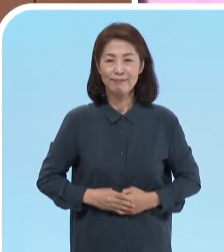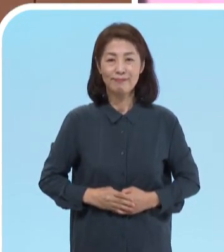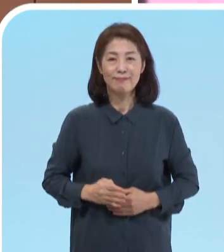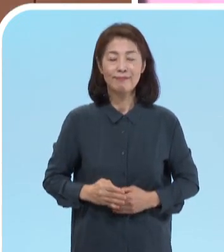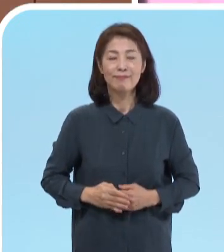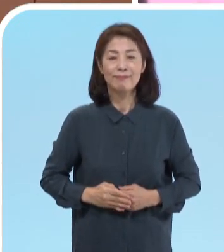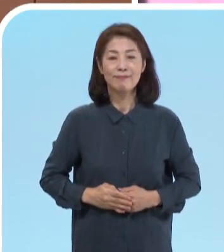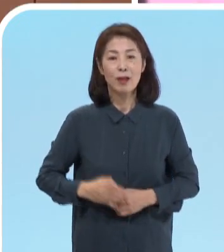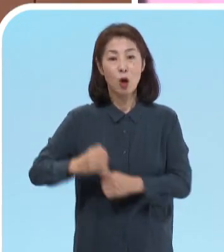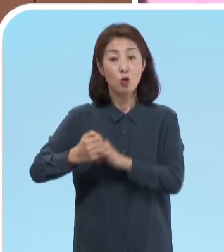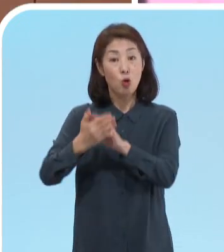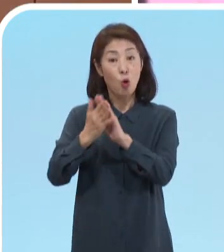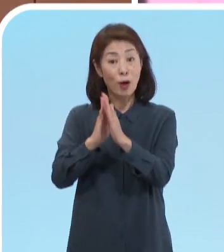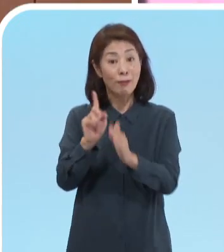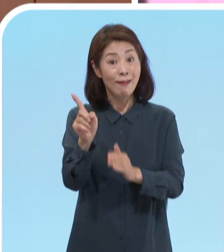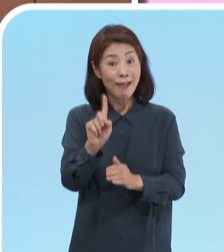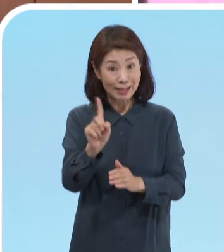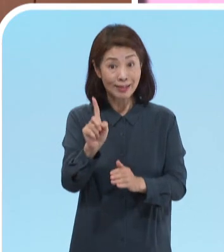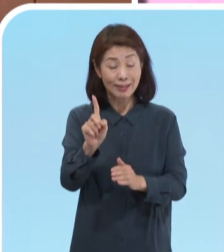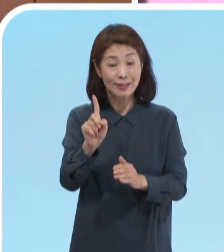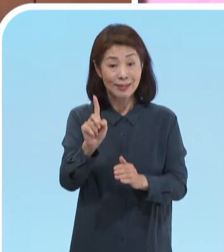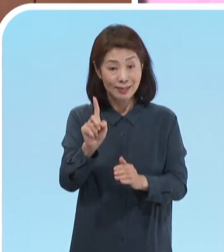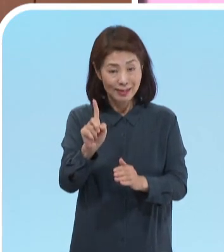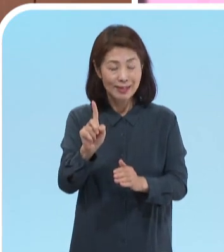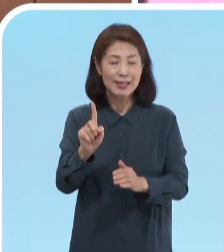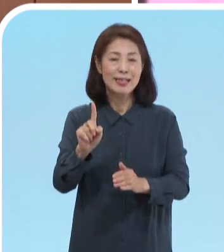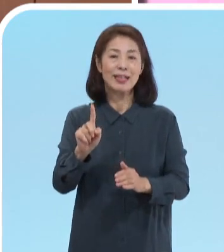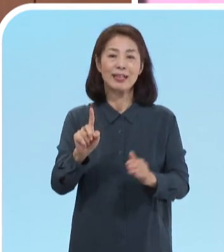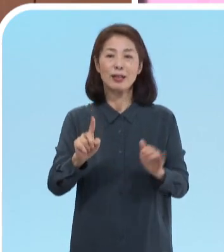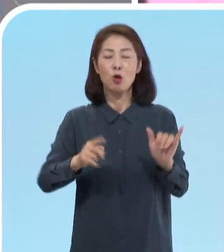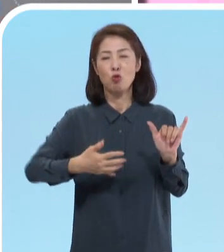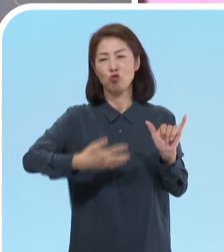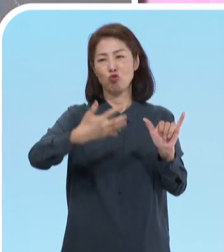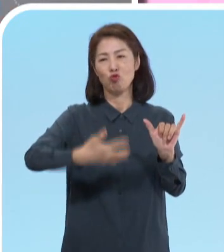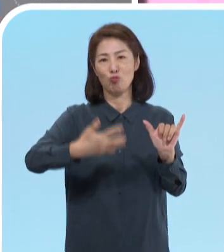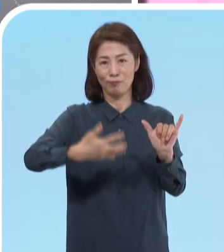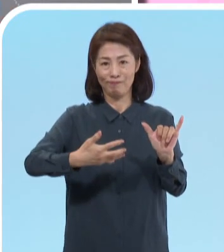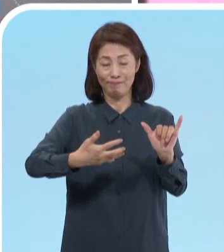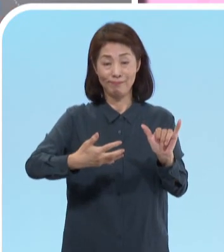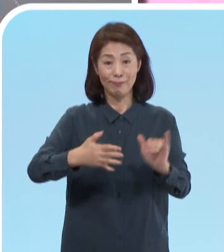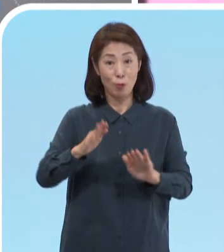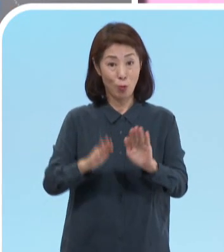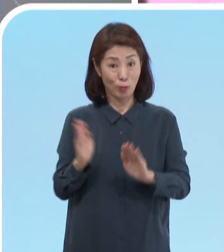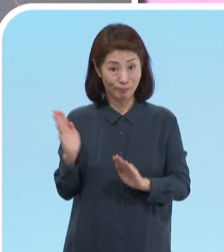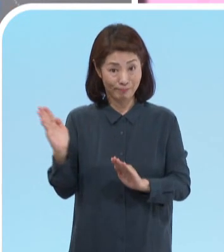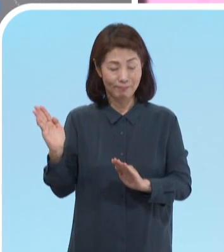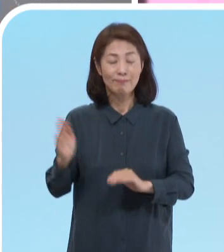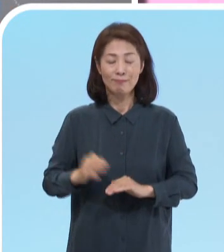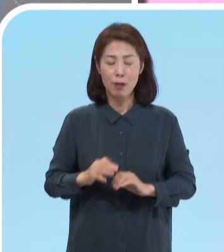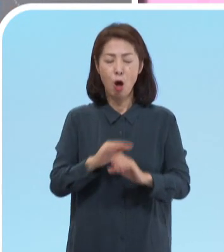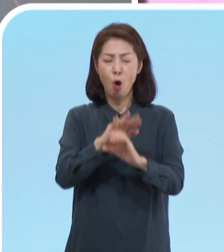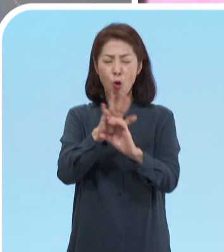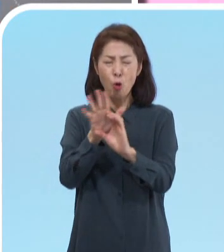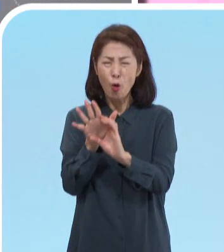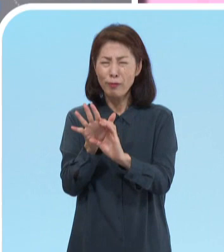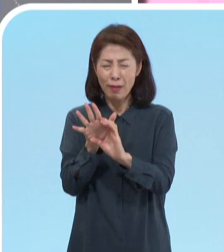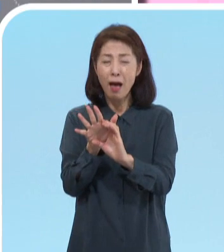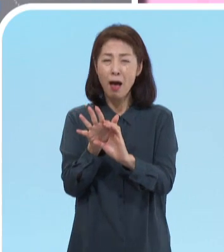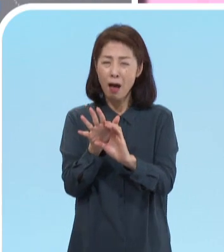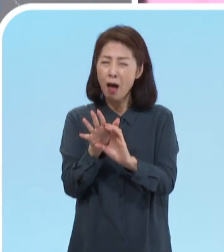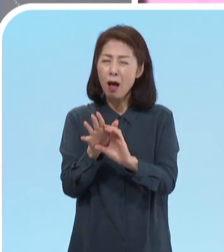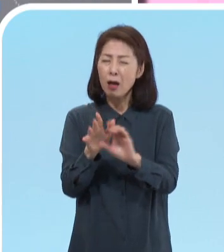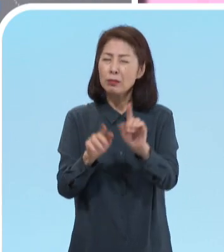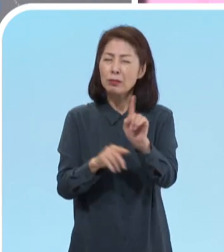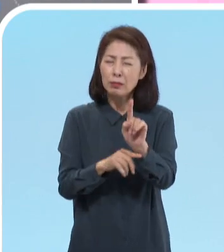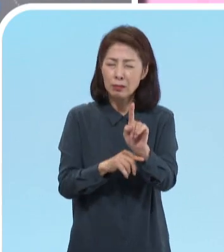こちらが兵庫県ってなんだ？なおみチャンネルです。番組でお知らせしたコロナ対策をさらに掘り下げ